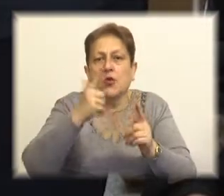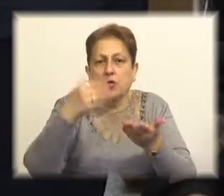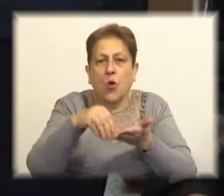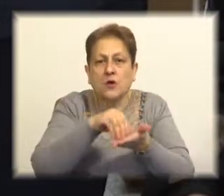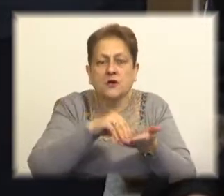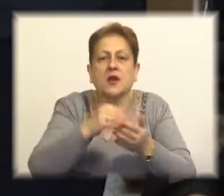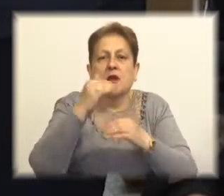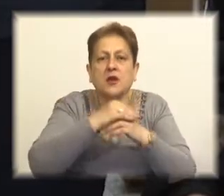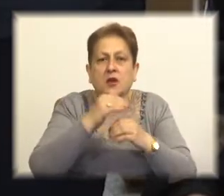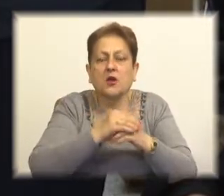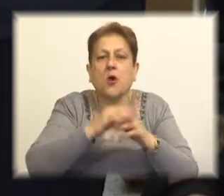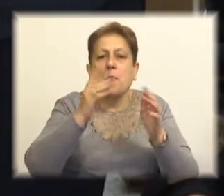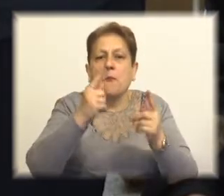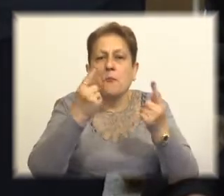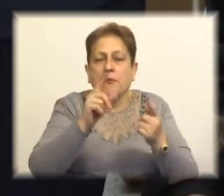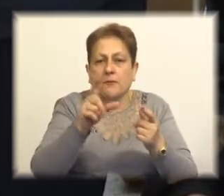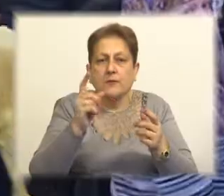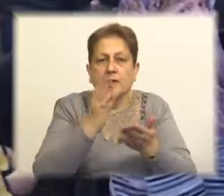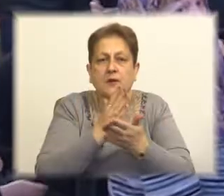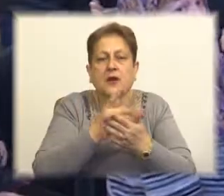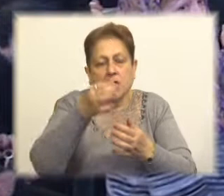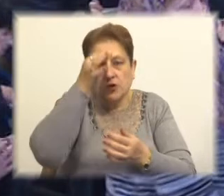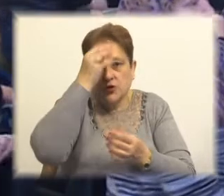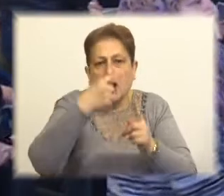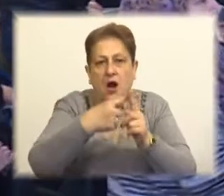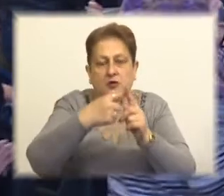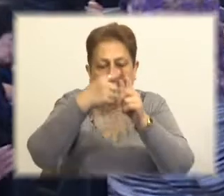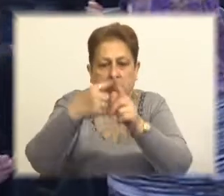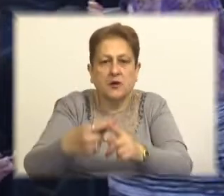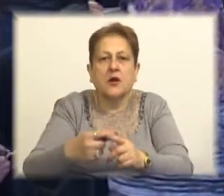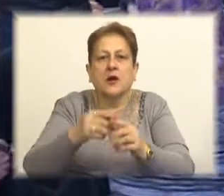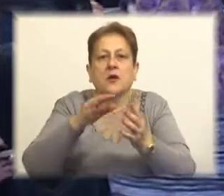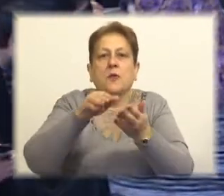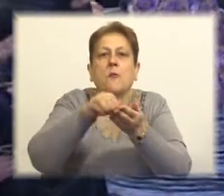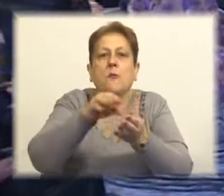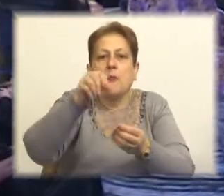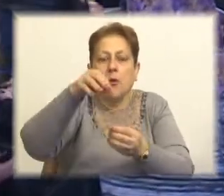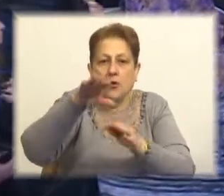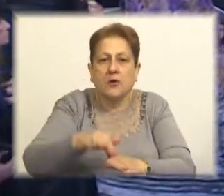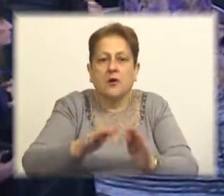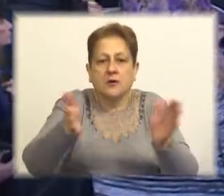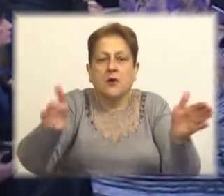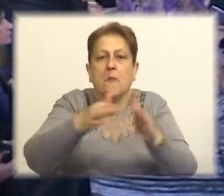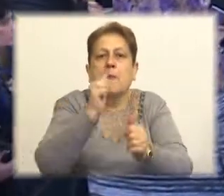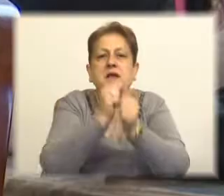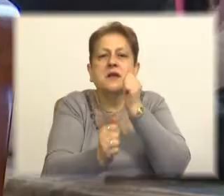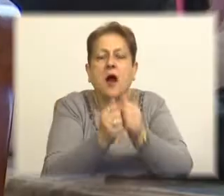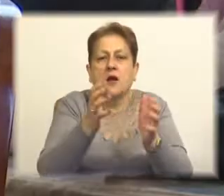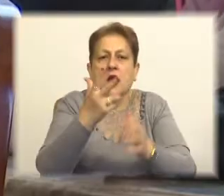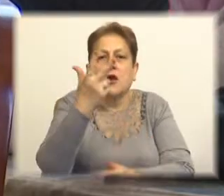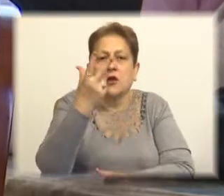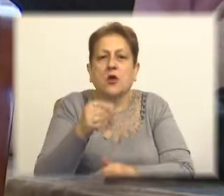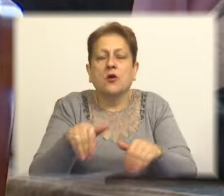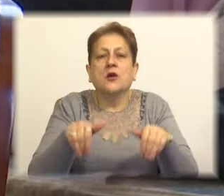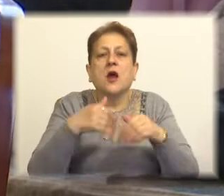հետո երեկոյան բարեպաշտ մարդիկ նրա մարմինը իջեցրին խաչից եւ դրեցին վիմափոր գերեզմանի մեջ, փակելով մեծ քարով։ 3 օր